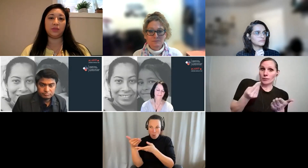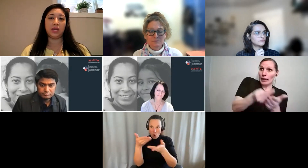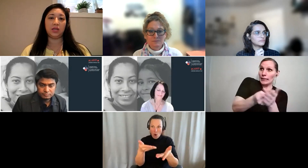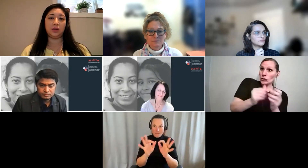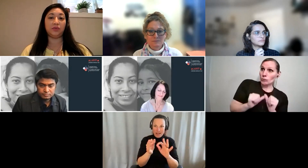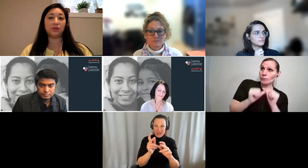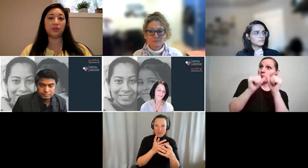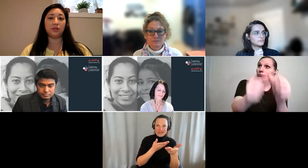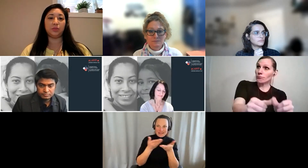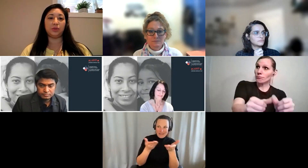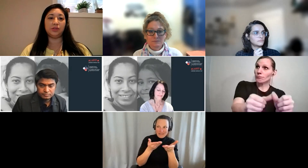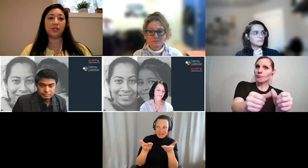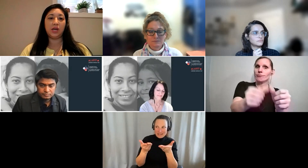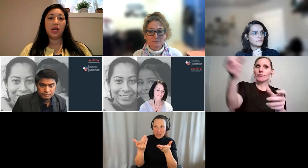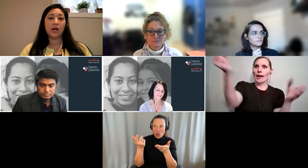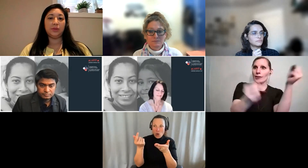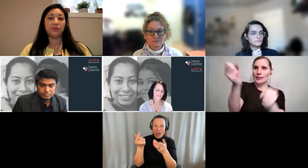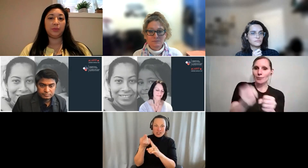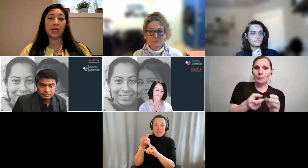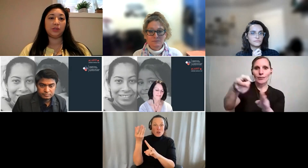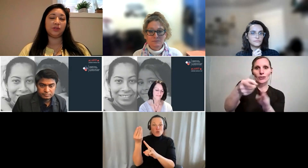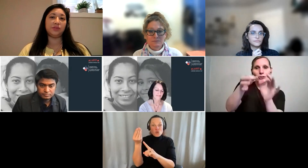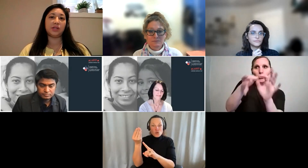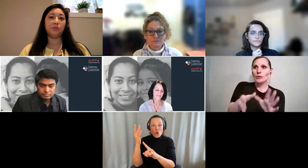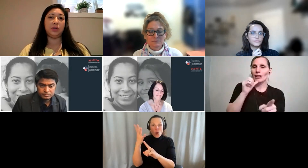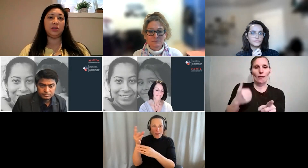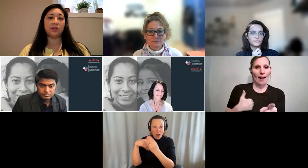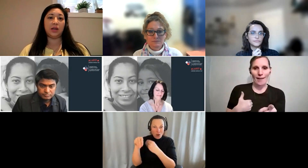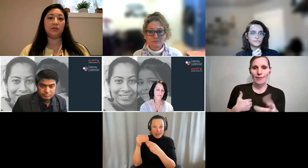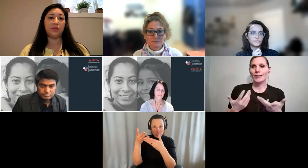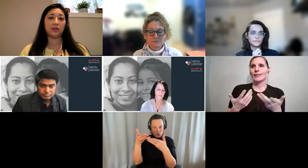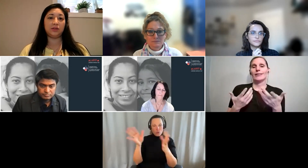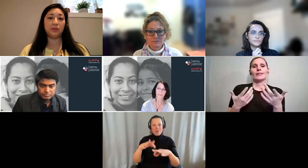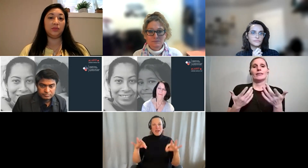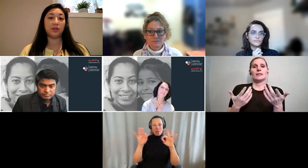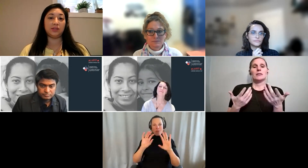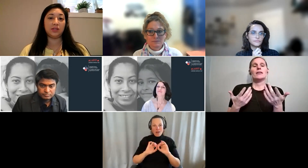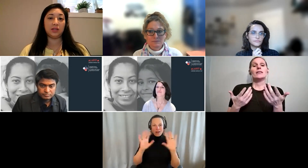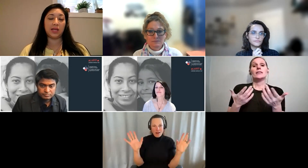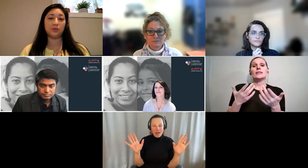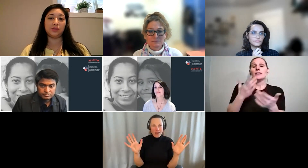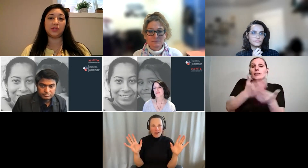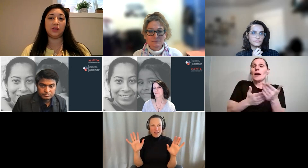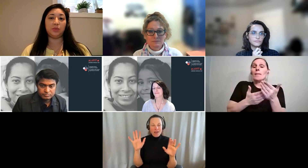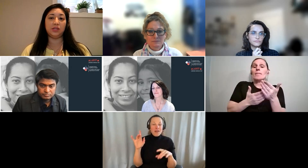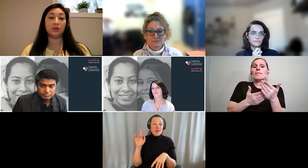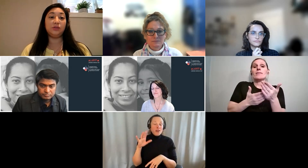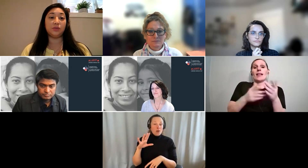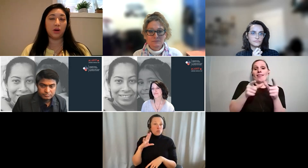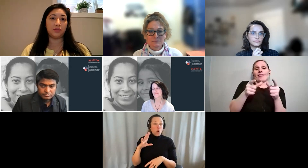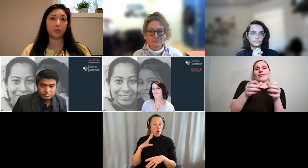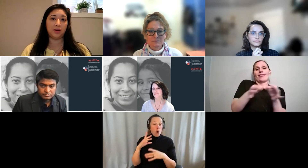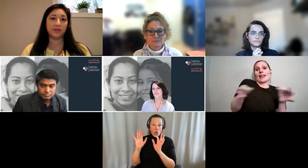frais associés pour avoir des interprètes professionnels, des compagnies d'offres de langue.